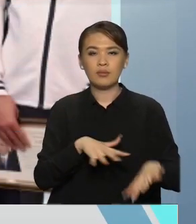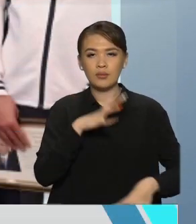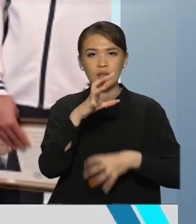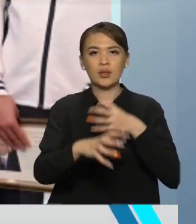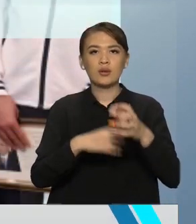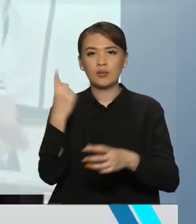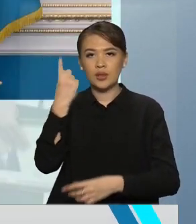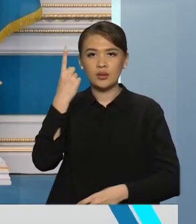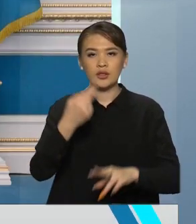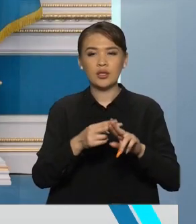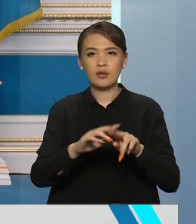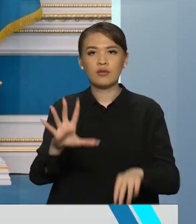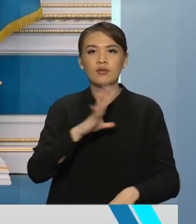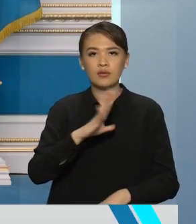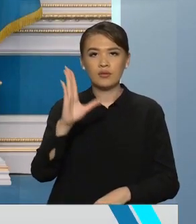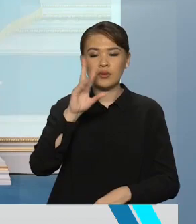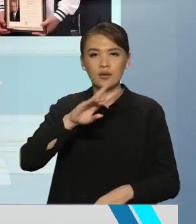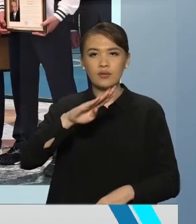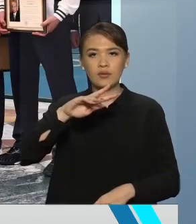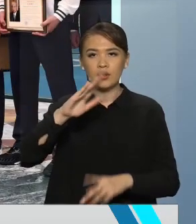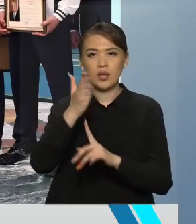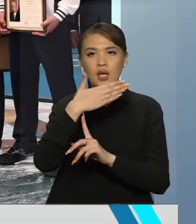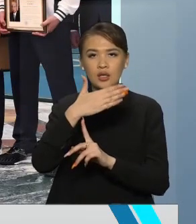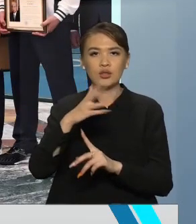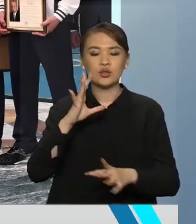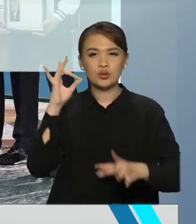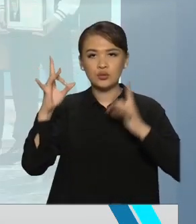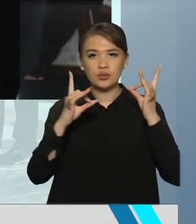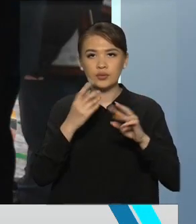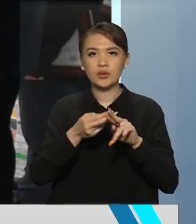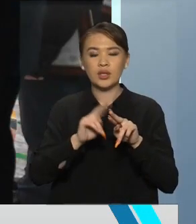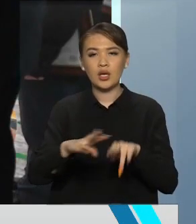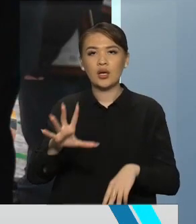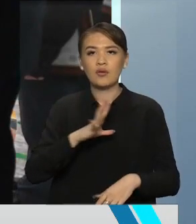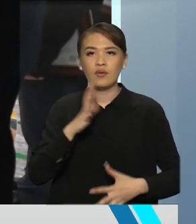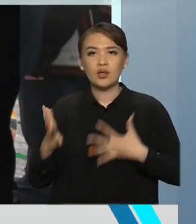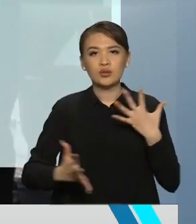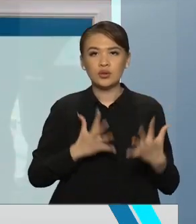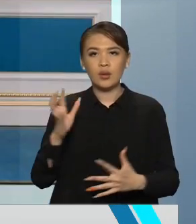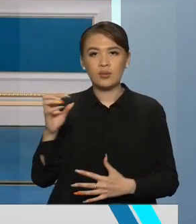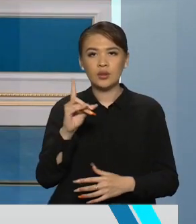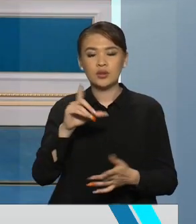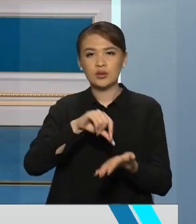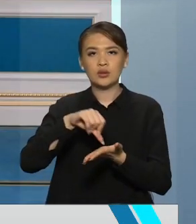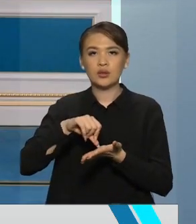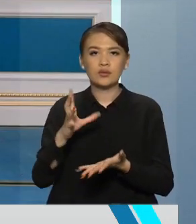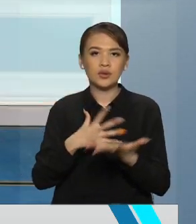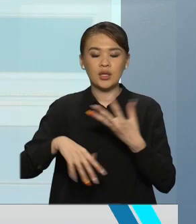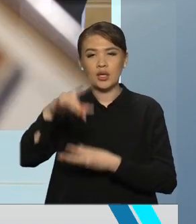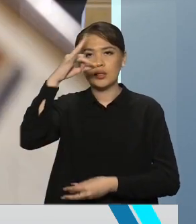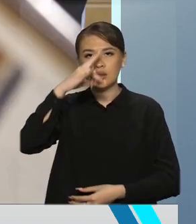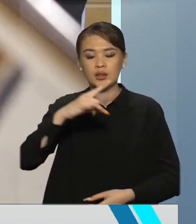первенстве. Взметнувшийся ввысь флаг и звуки нашего гимна воодушевили без исключения всех